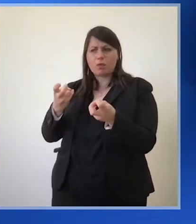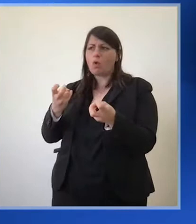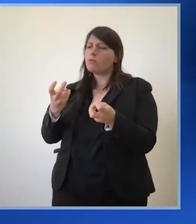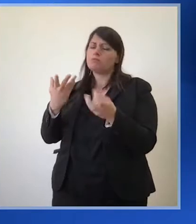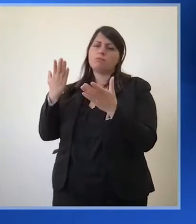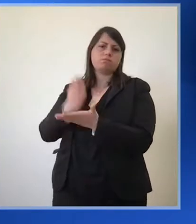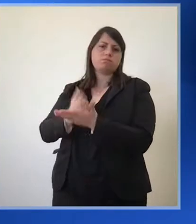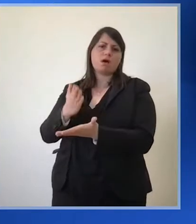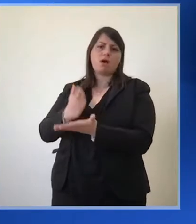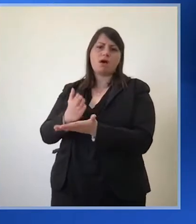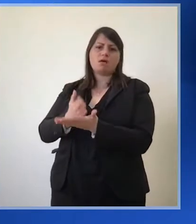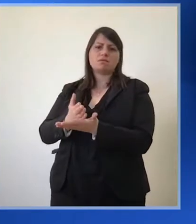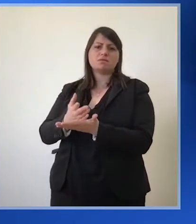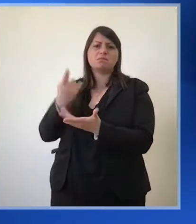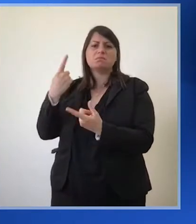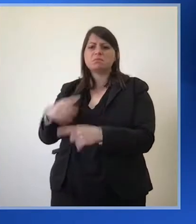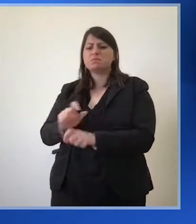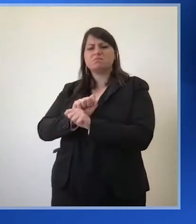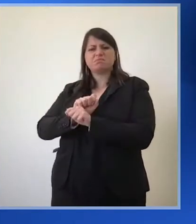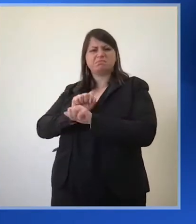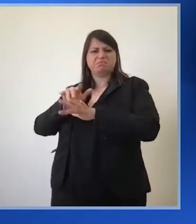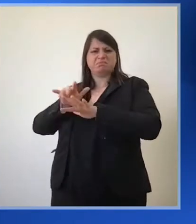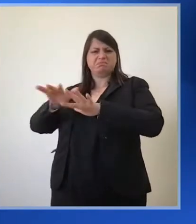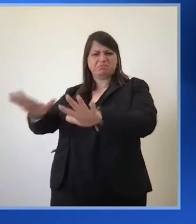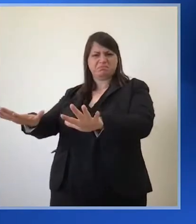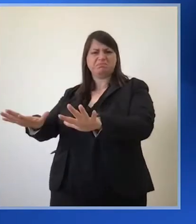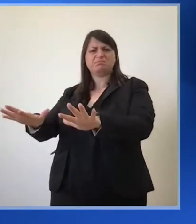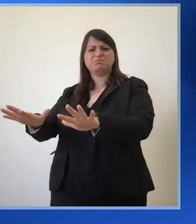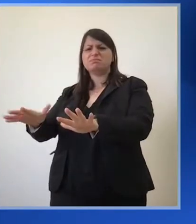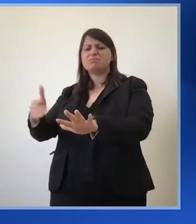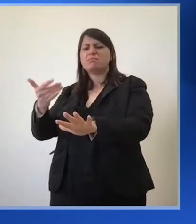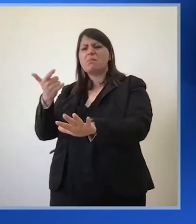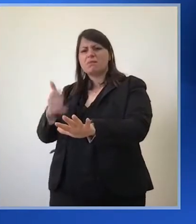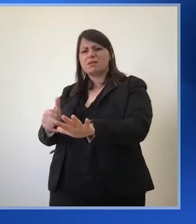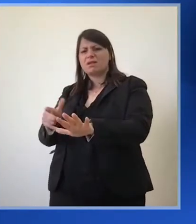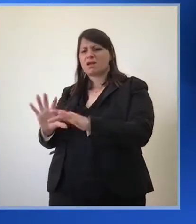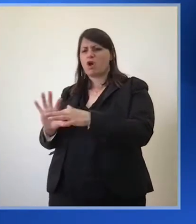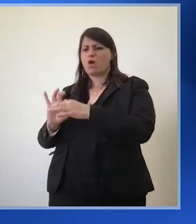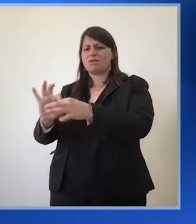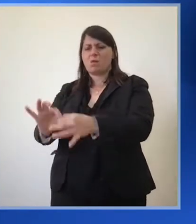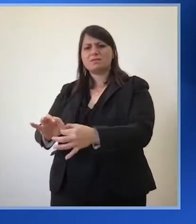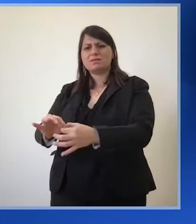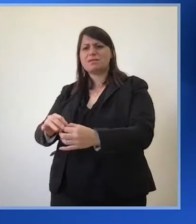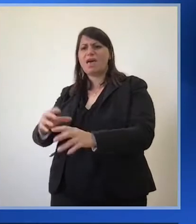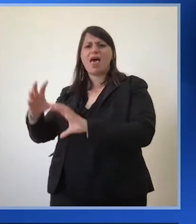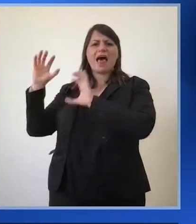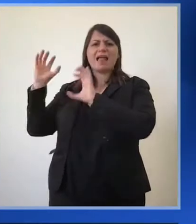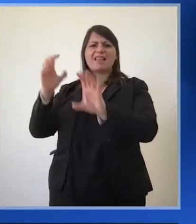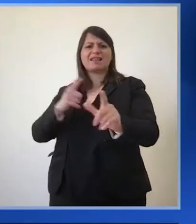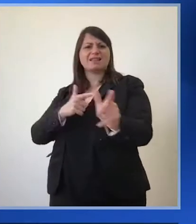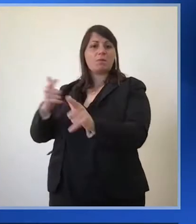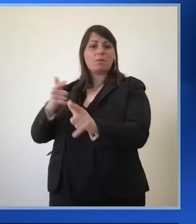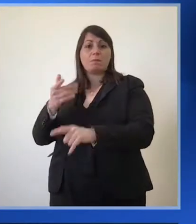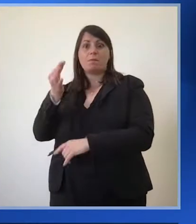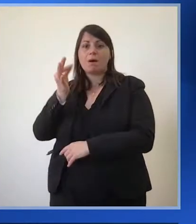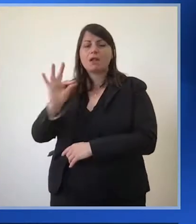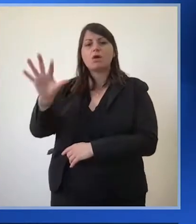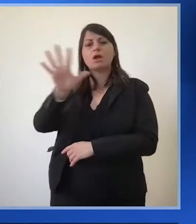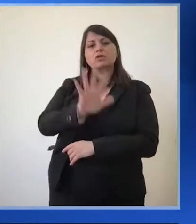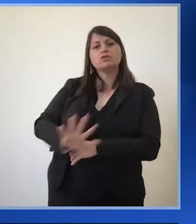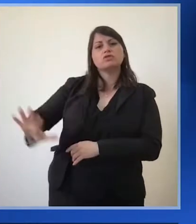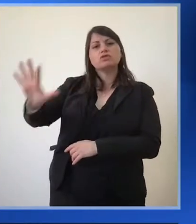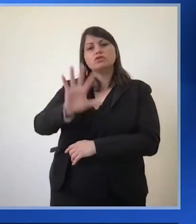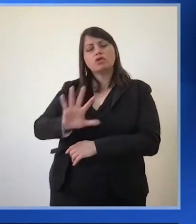e l'emorragia portata dagli attacchi terroristici, in particolare nella zona del